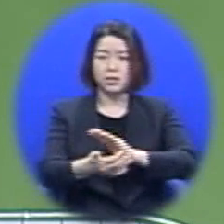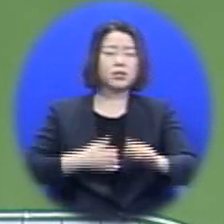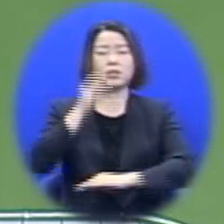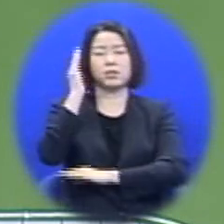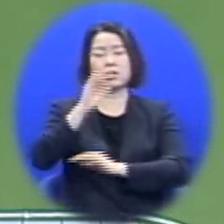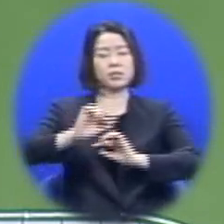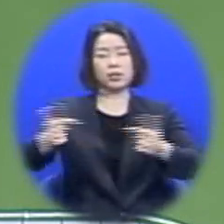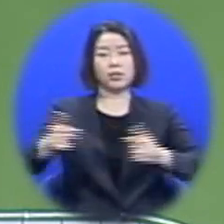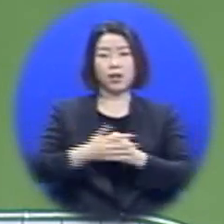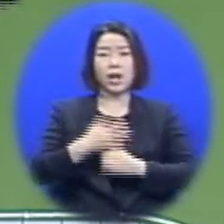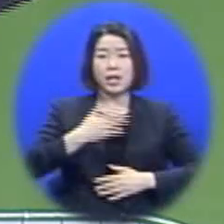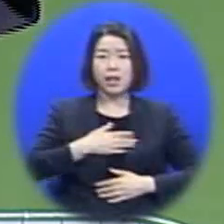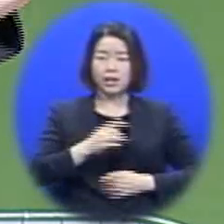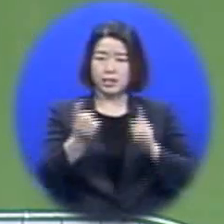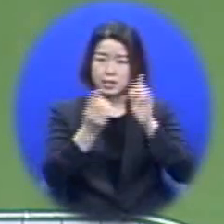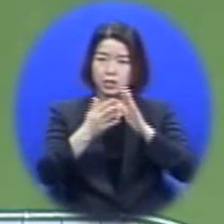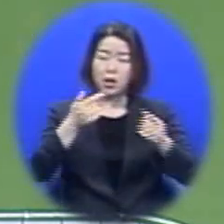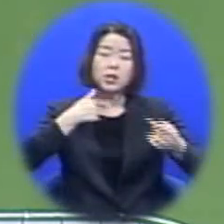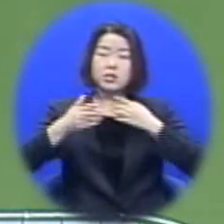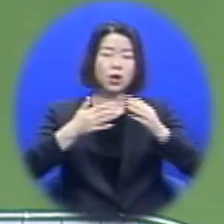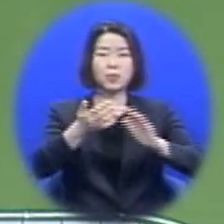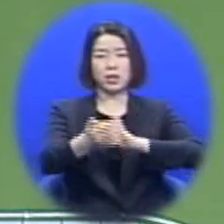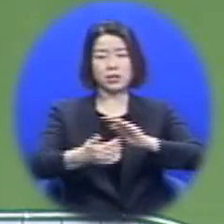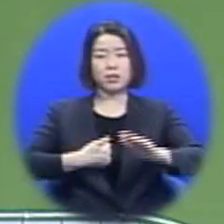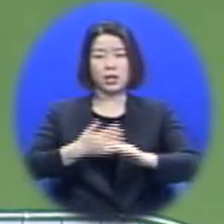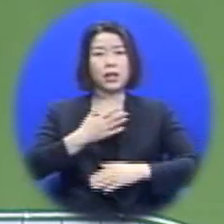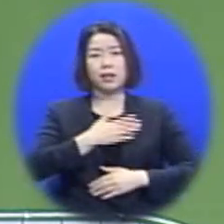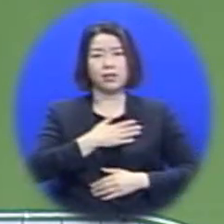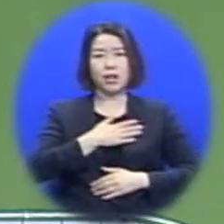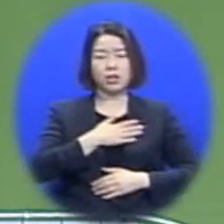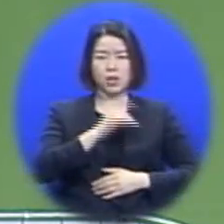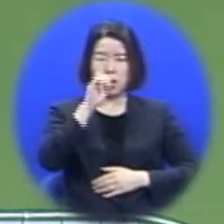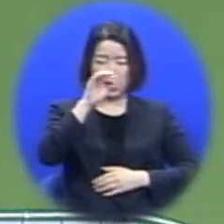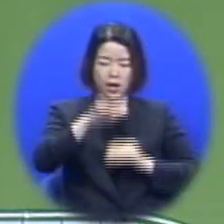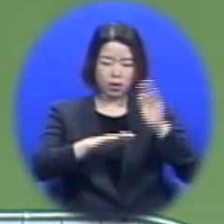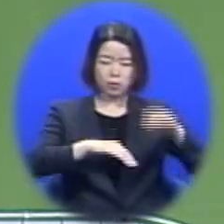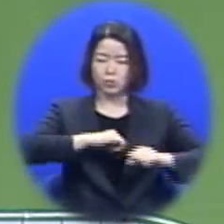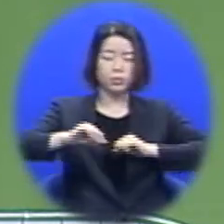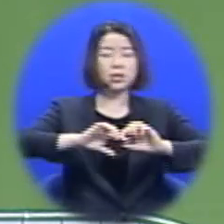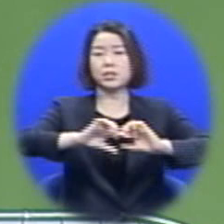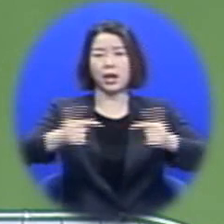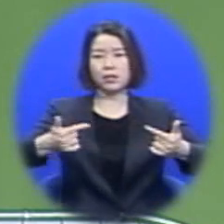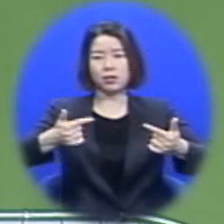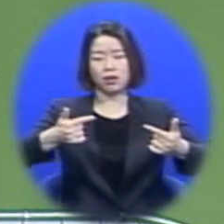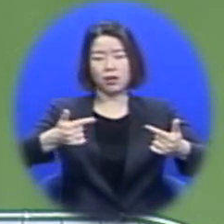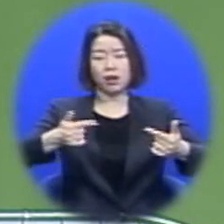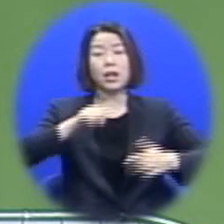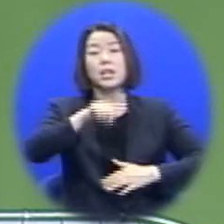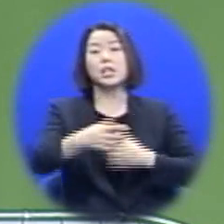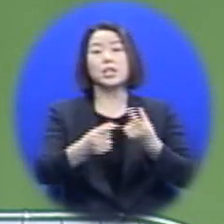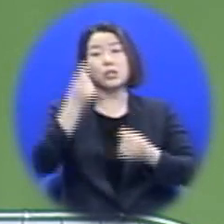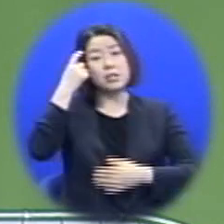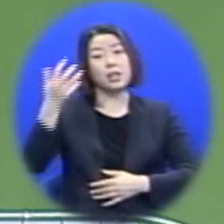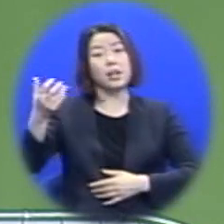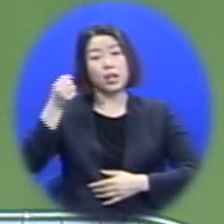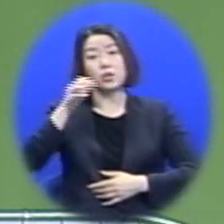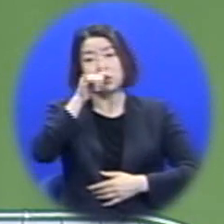할 거야. 내가 직접 체험하기 전에는 나는 한 걸음도 안 움직일 거야. 만약에